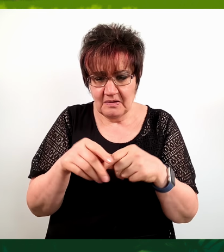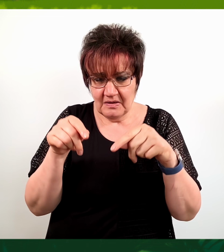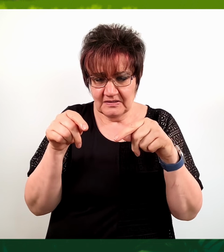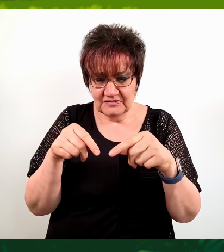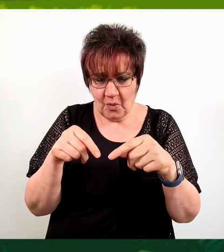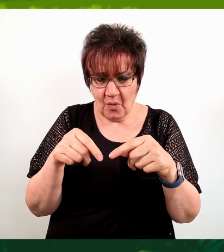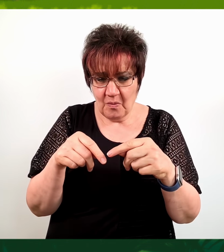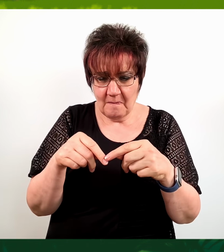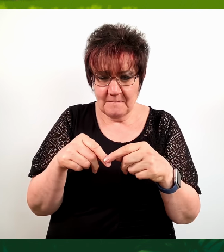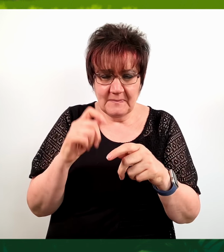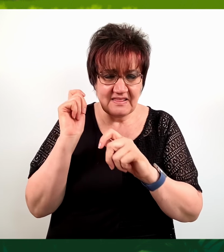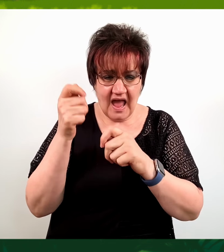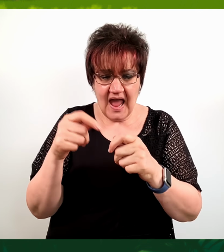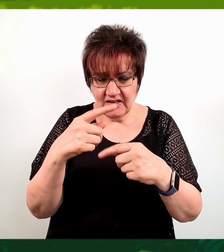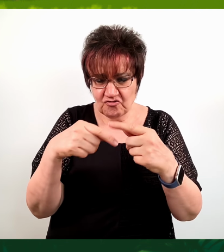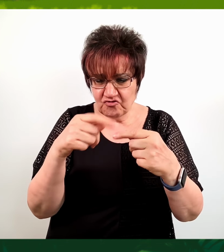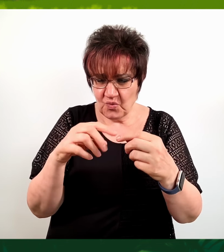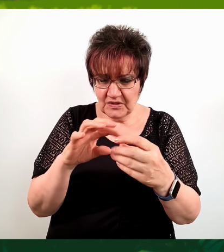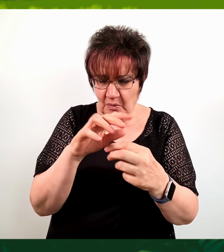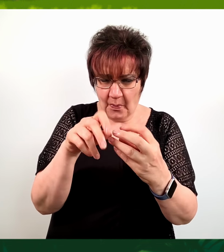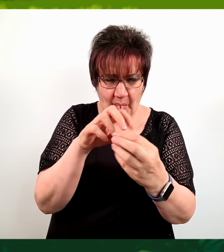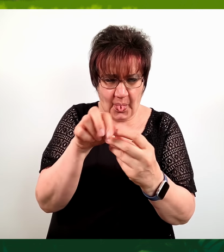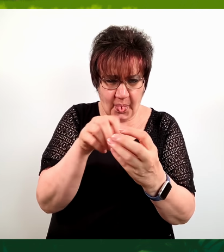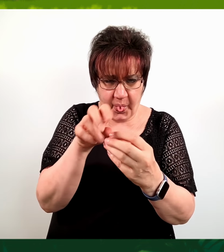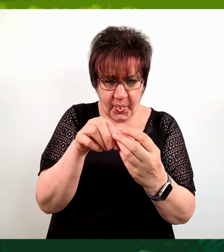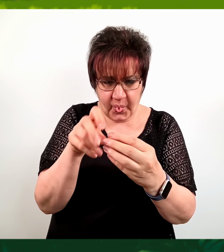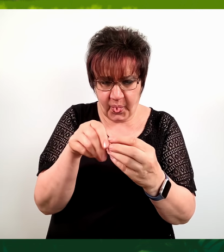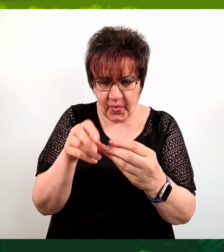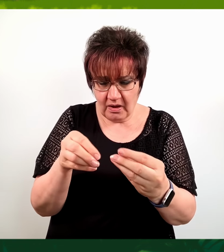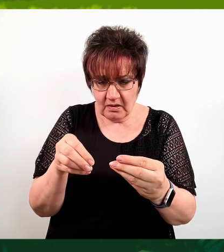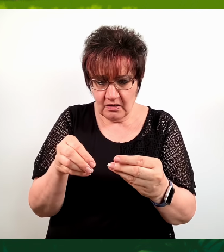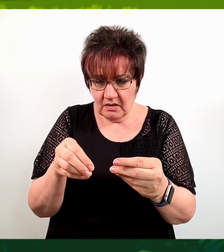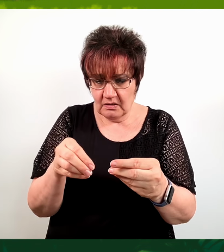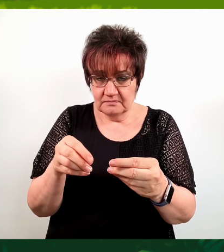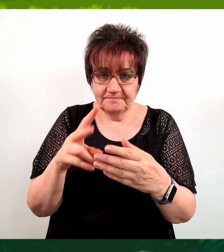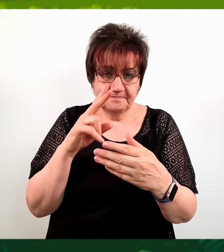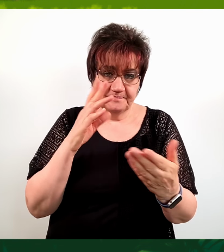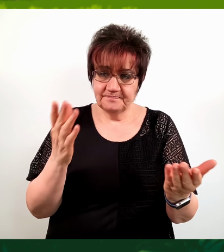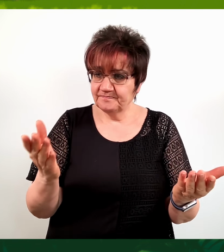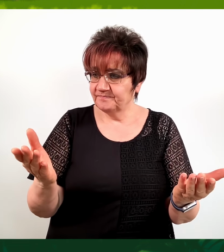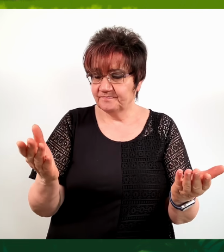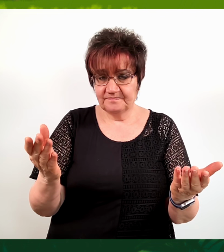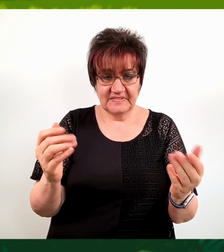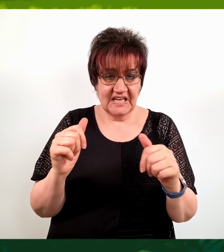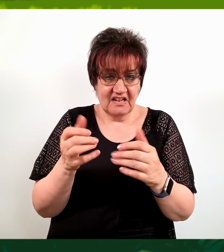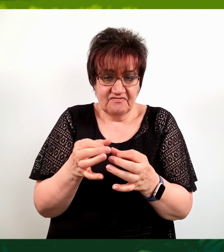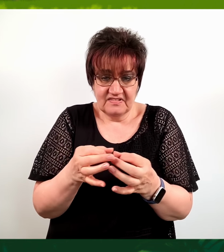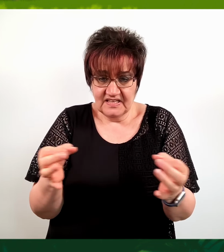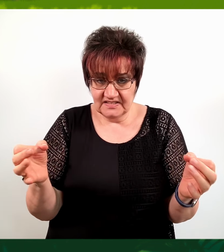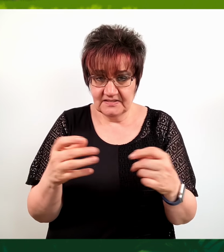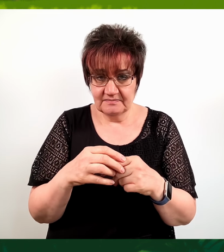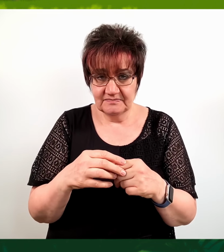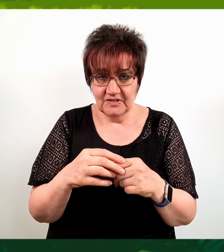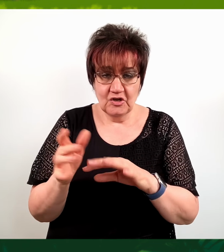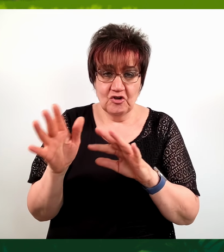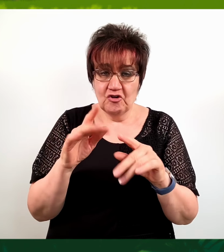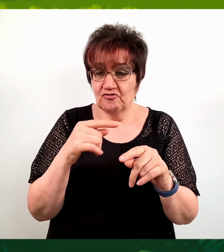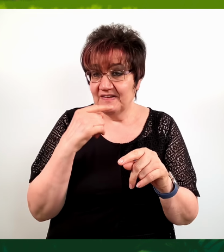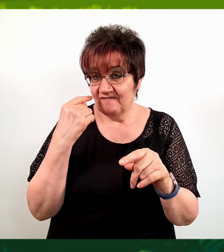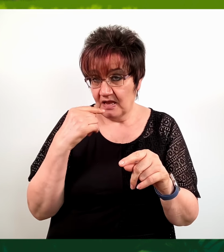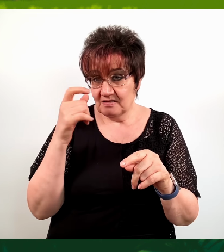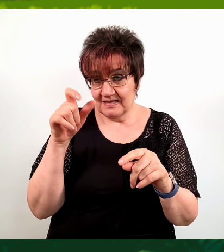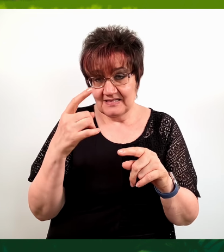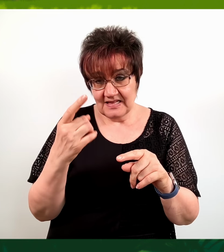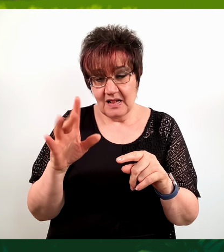war mit der Angelschnur so verflochten, dass nur noch eins half. Schneeweißchen